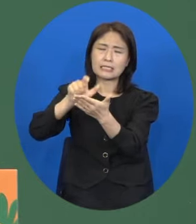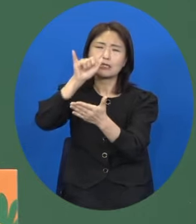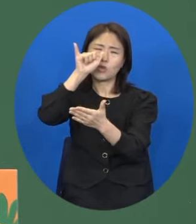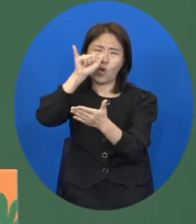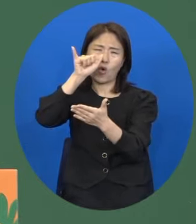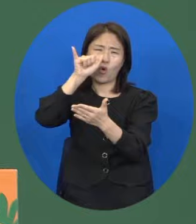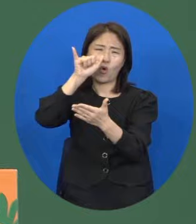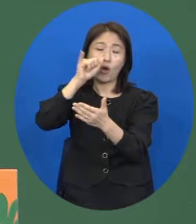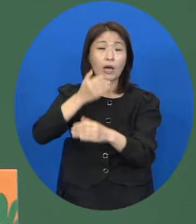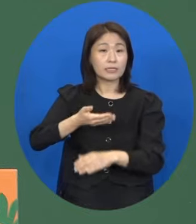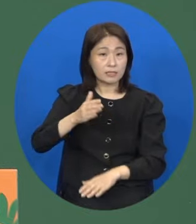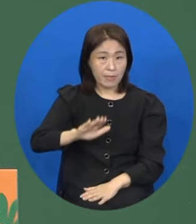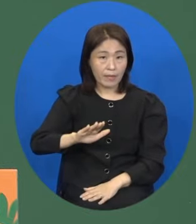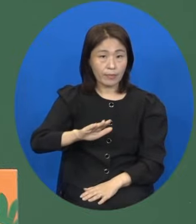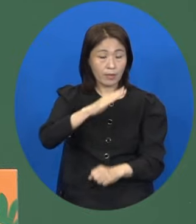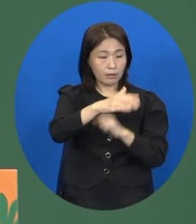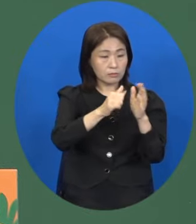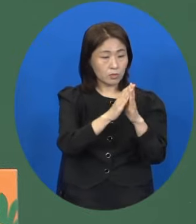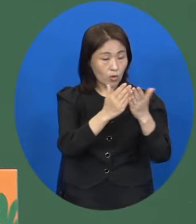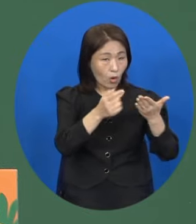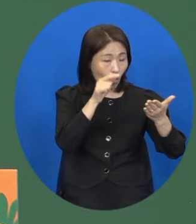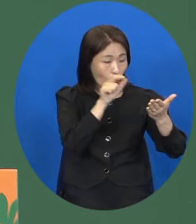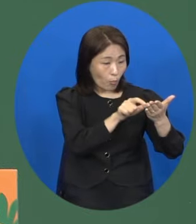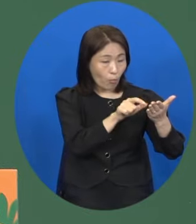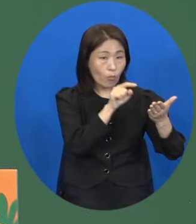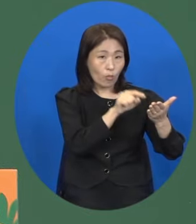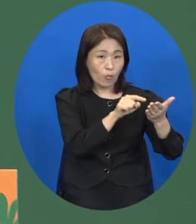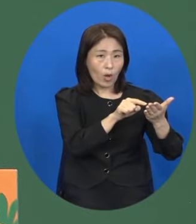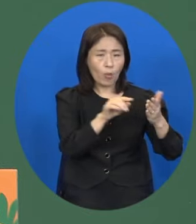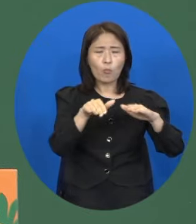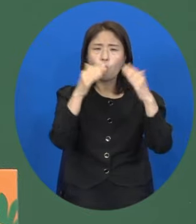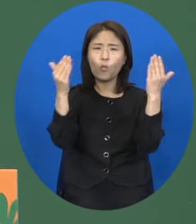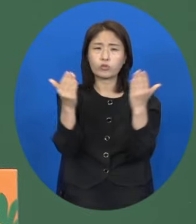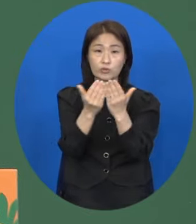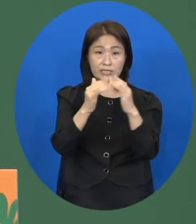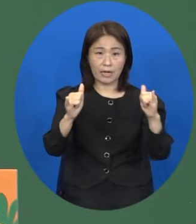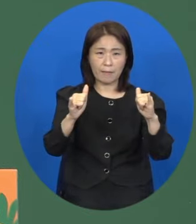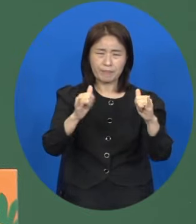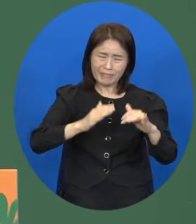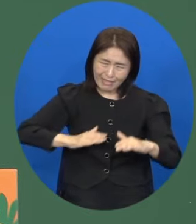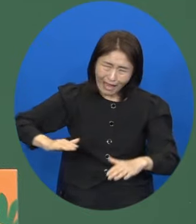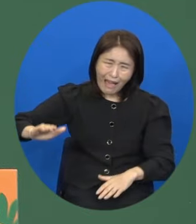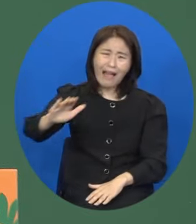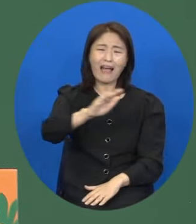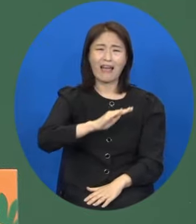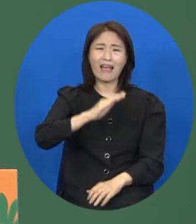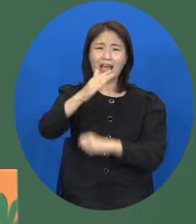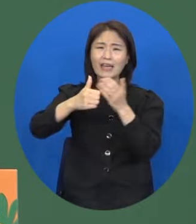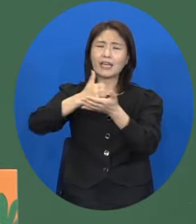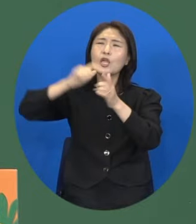있습니다. 그런데 성경은 모든 사람이 하나님의 형상대로